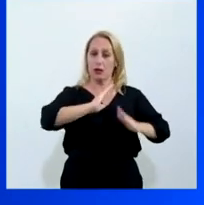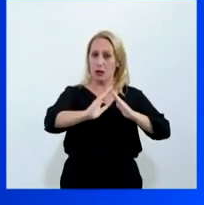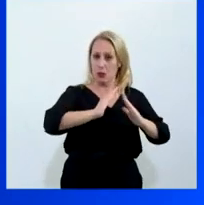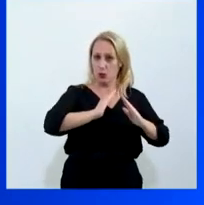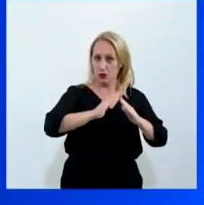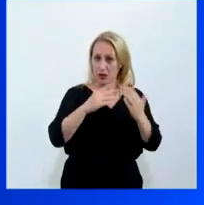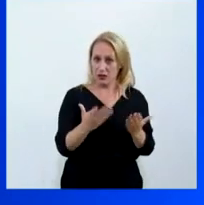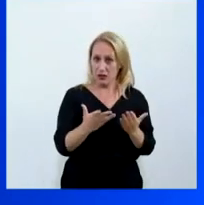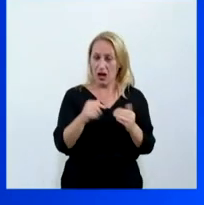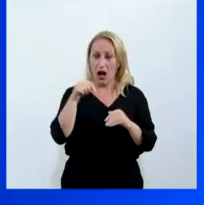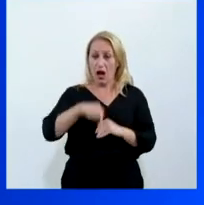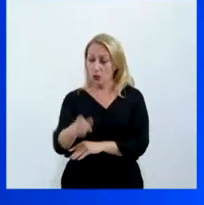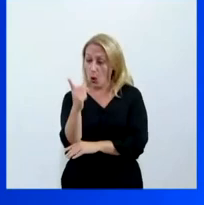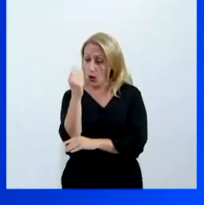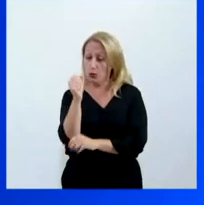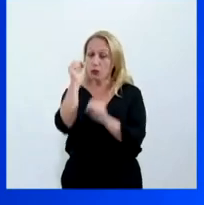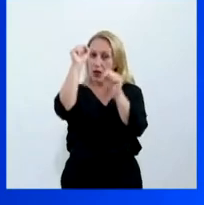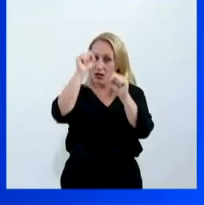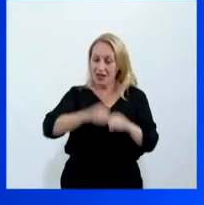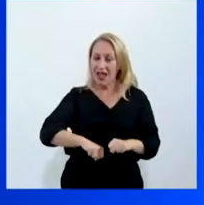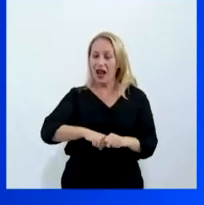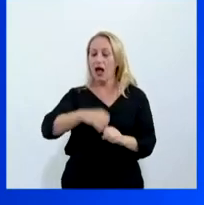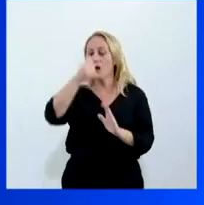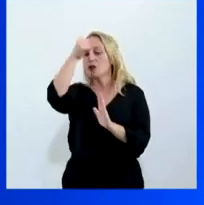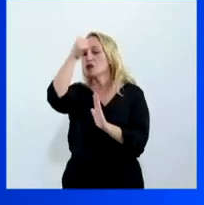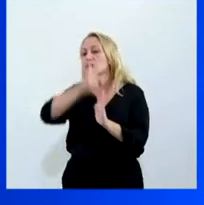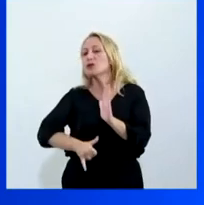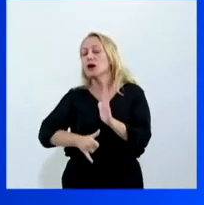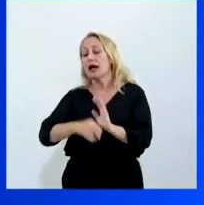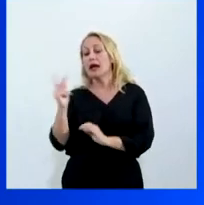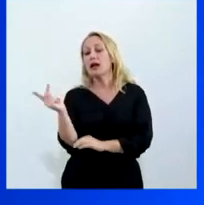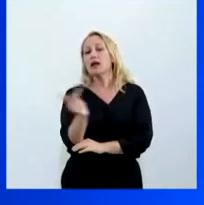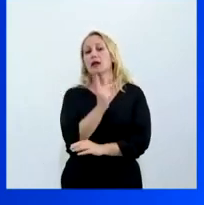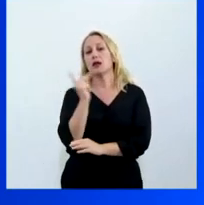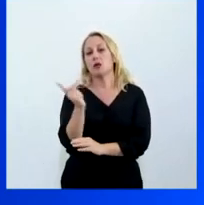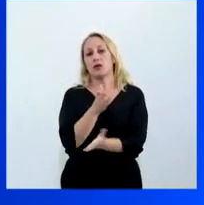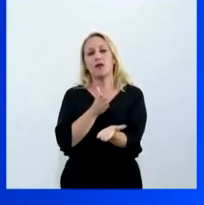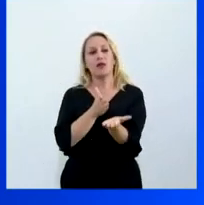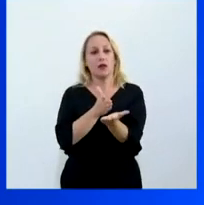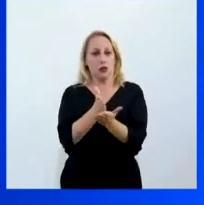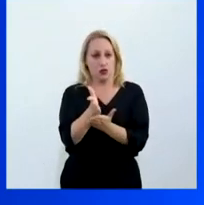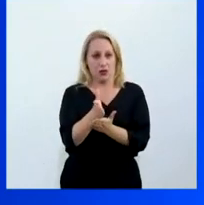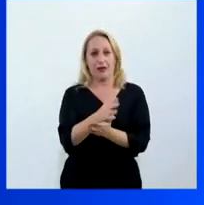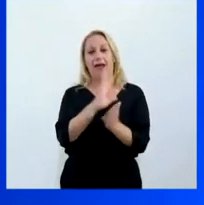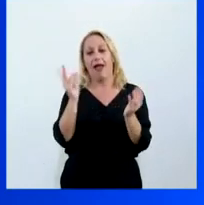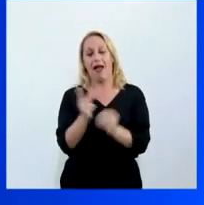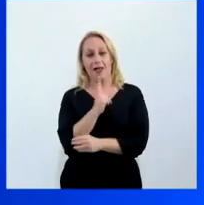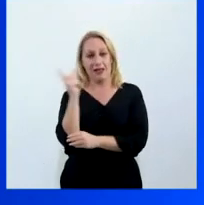και οικονομικό, αλλά είναι βαθιά ζήτημα κοινωνικής δικαιοσύνης και εμπιστοσύνης τελικά την οποία έχουμε